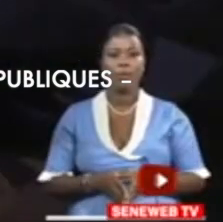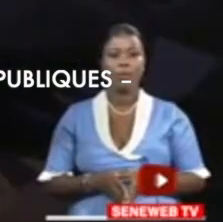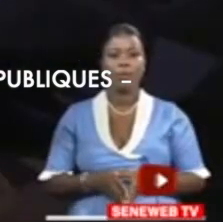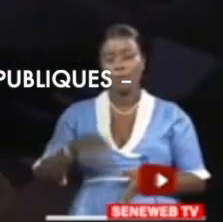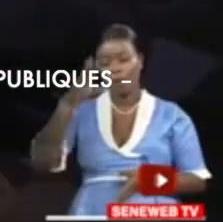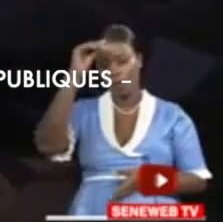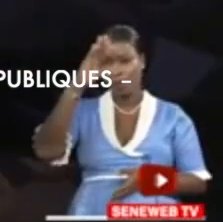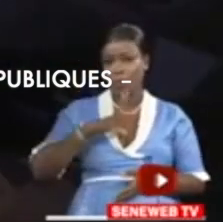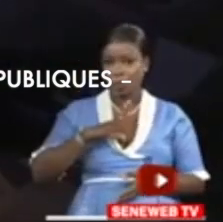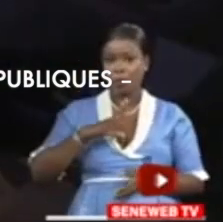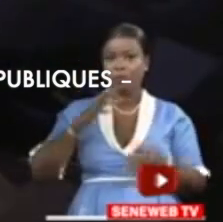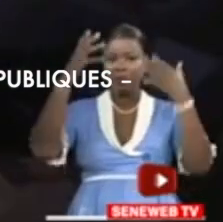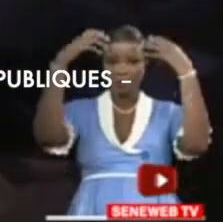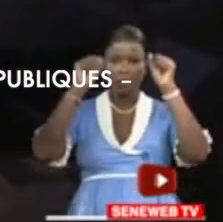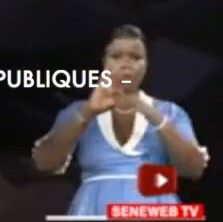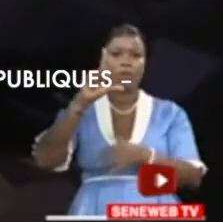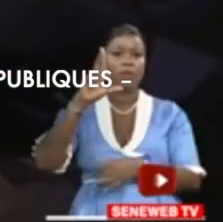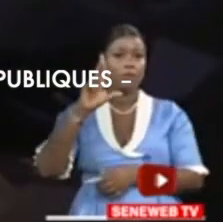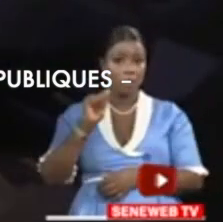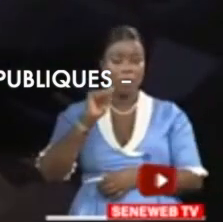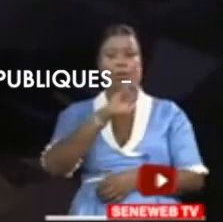Excellences, Monsieur le Président de la République,